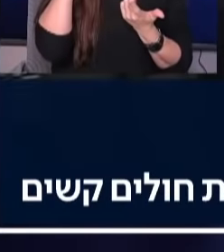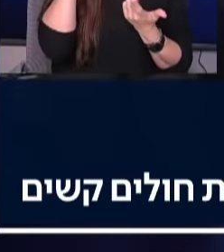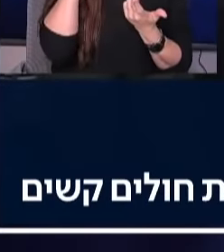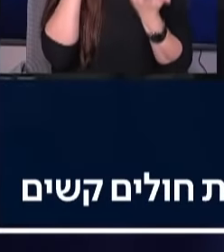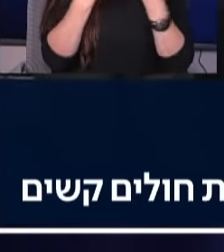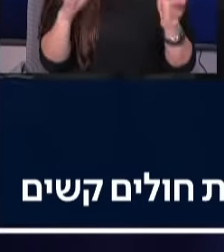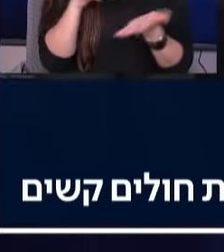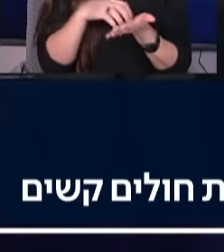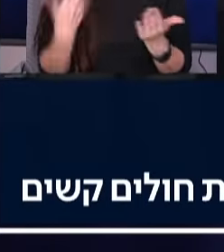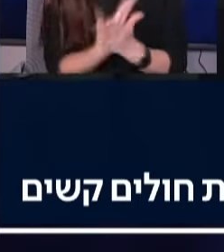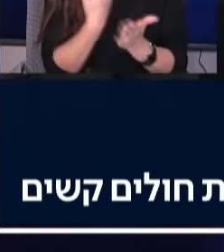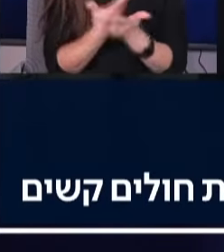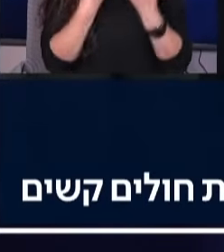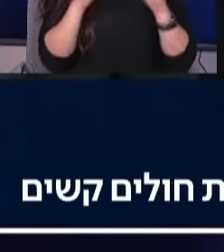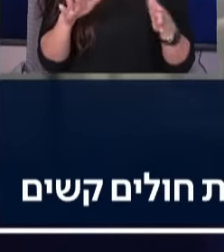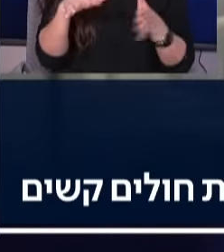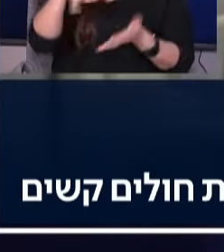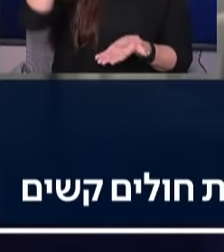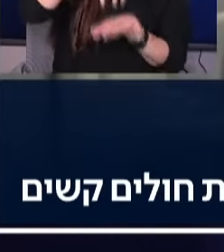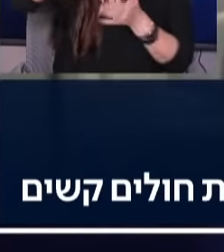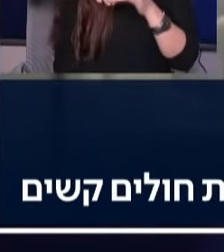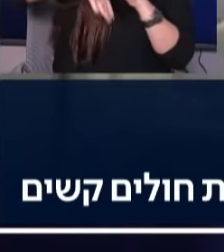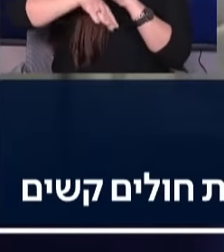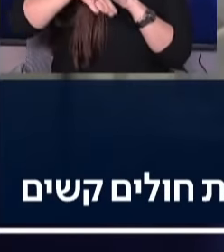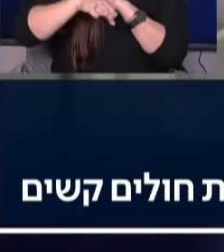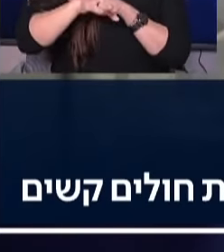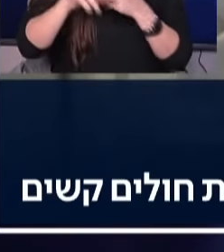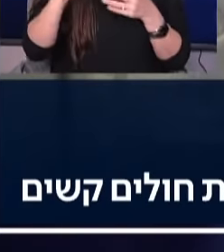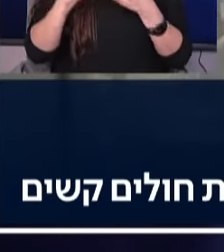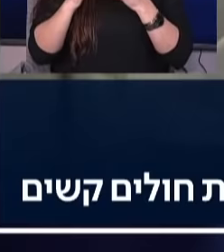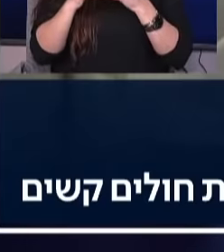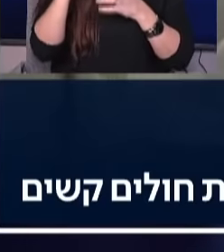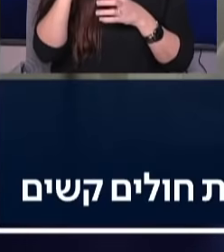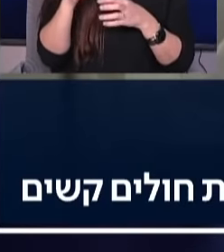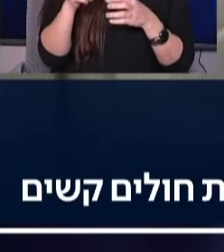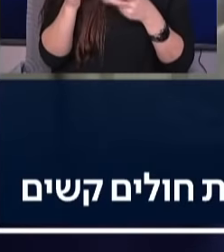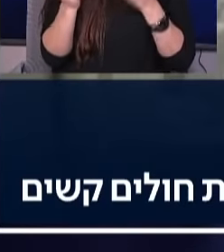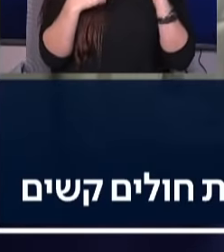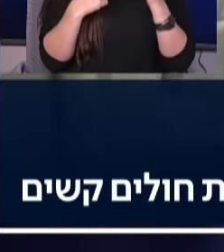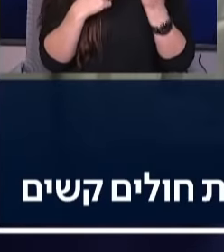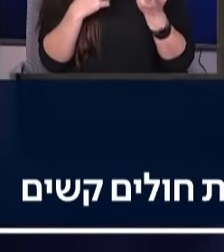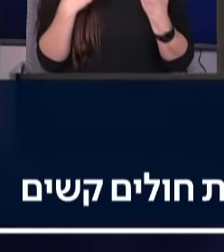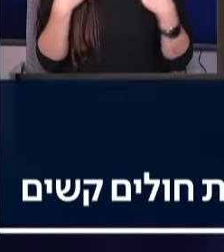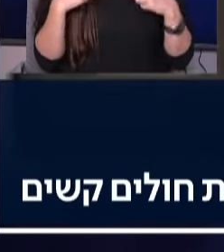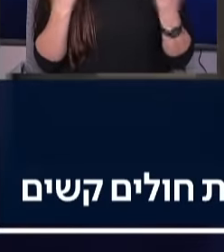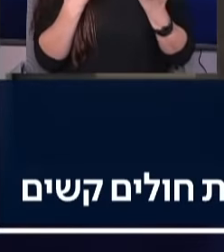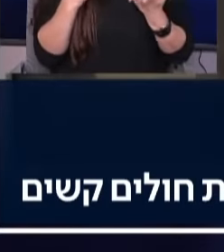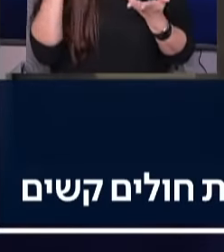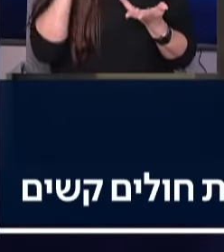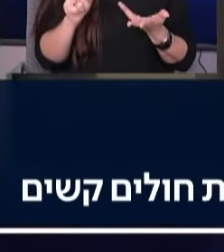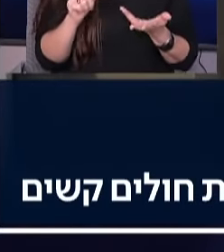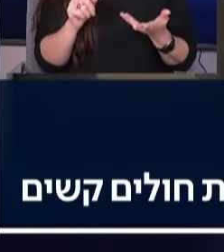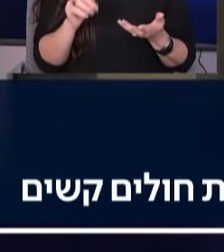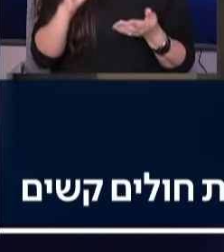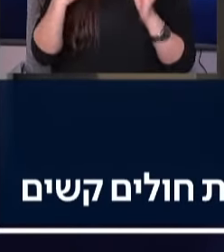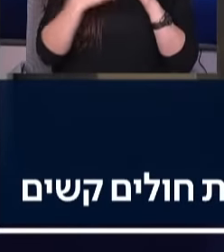חדשות, פותחים גם את המתחם התת-קרקעי בבית החולים בלינסון. החשש הגדול הוא בתקופה הקרובה ממה שיקרה שם. ועוד מילה אחת, בעקבות השינוי